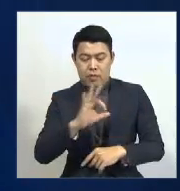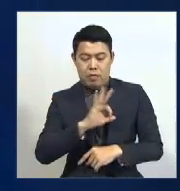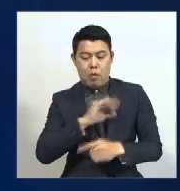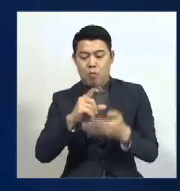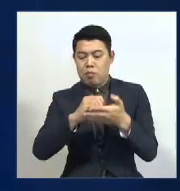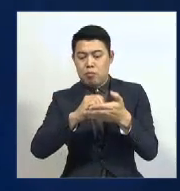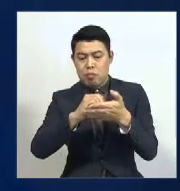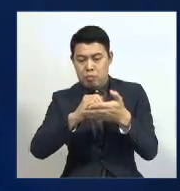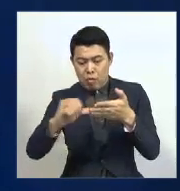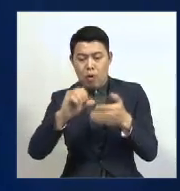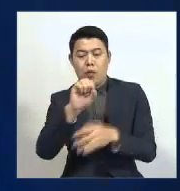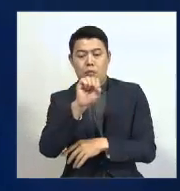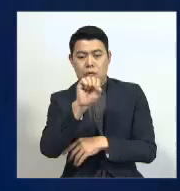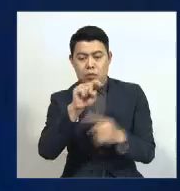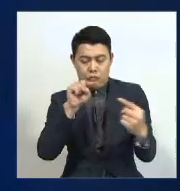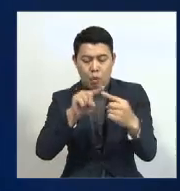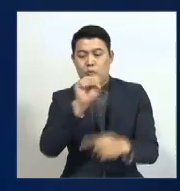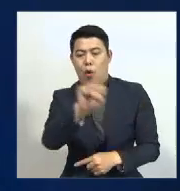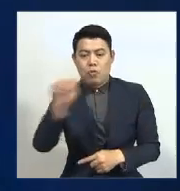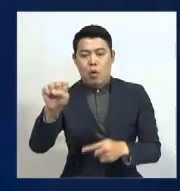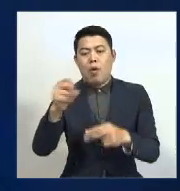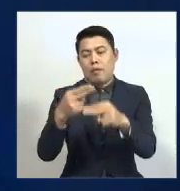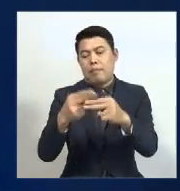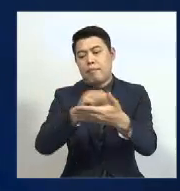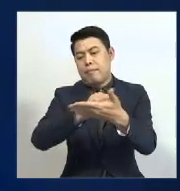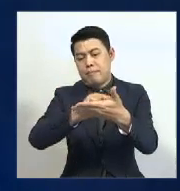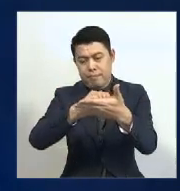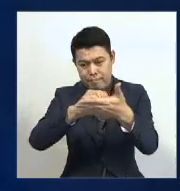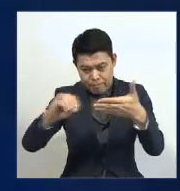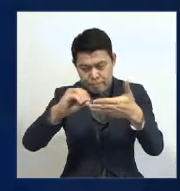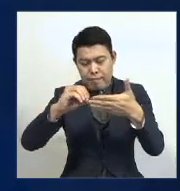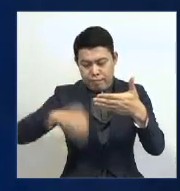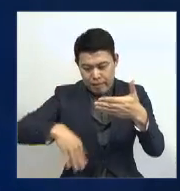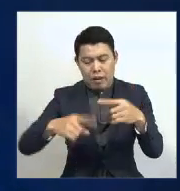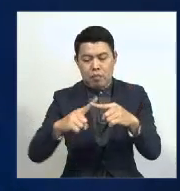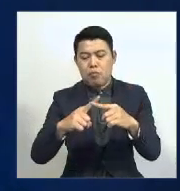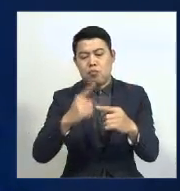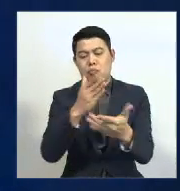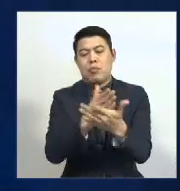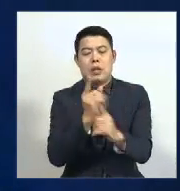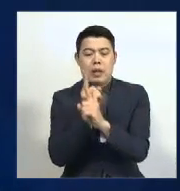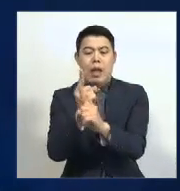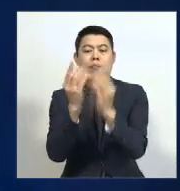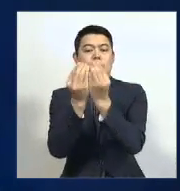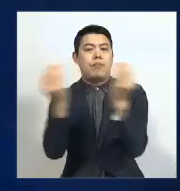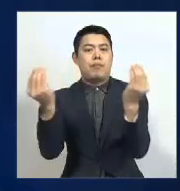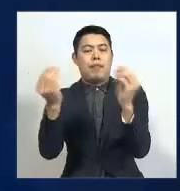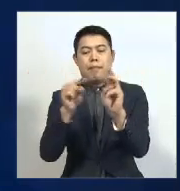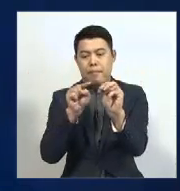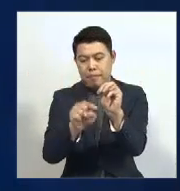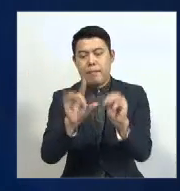าพของสมาชิกสภาผู้แทนราษฎรของผู้ถูกร้องจึงสิ้นสุดลงตามรัฐธรรมนูญมา